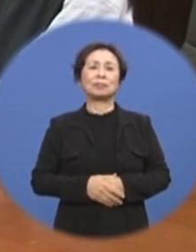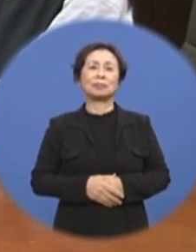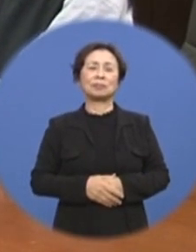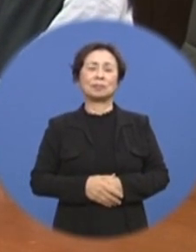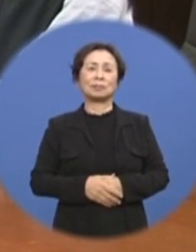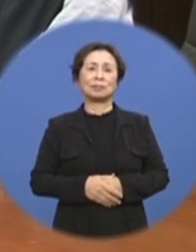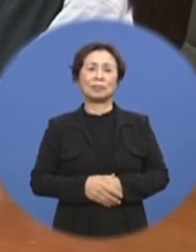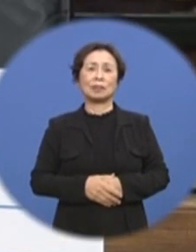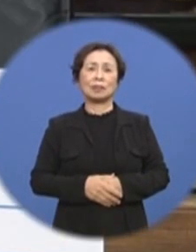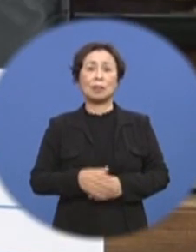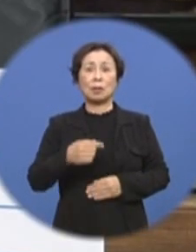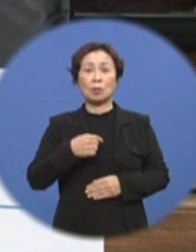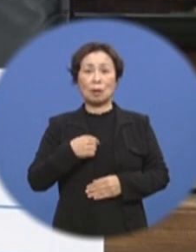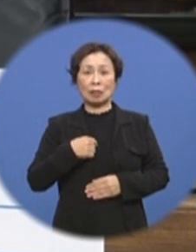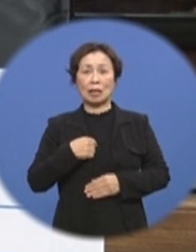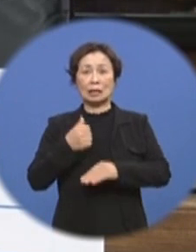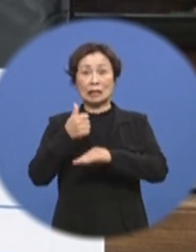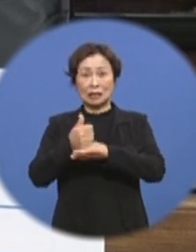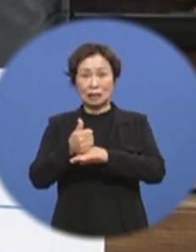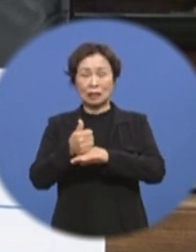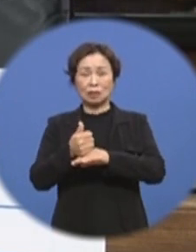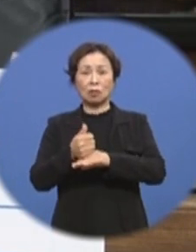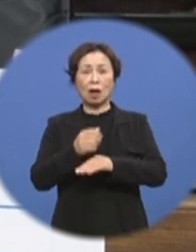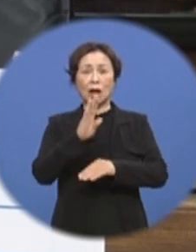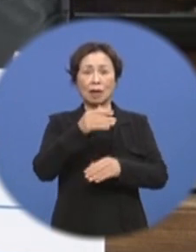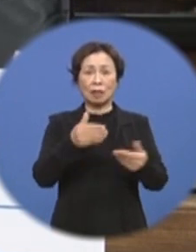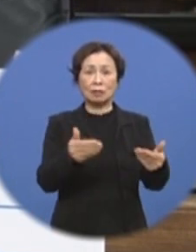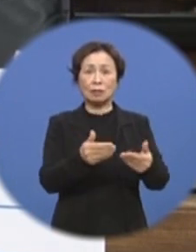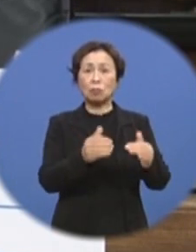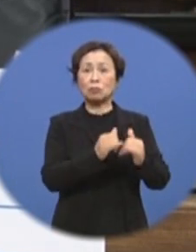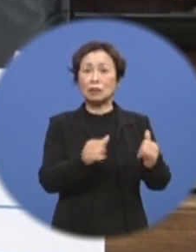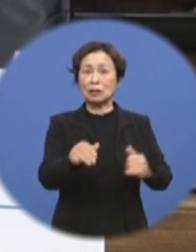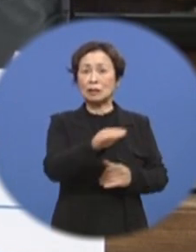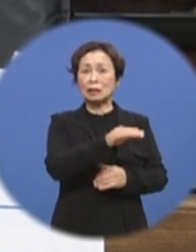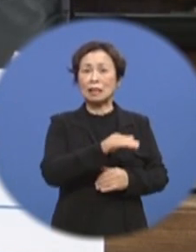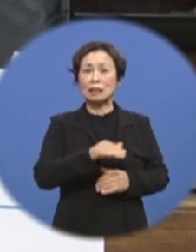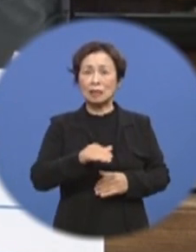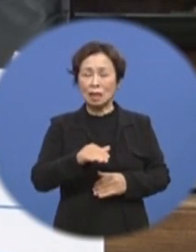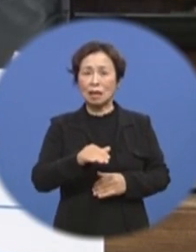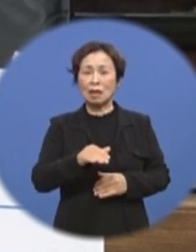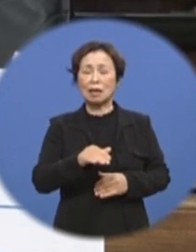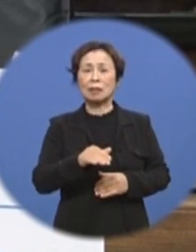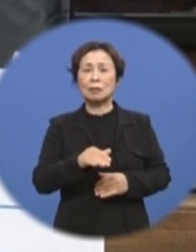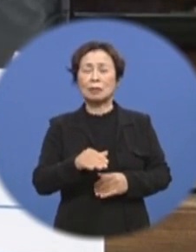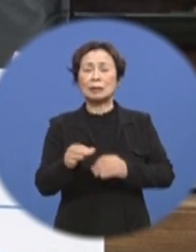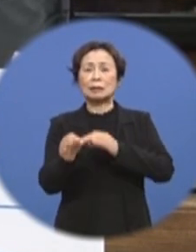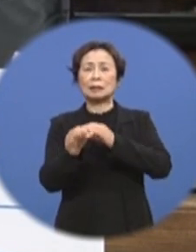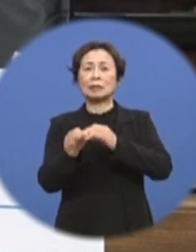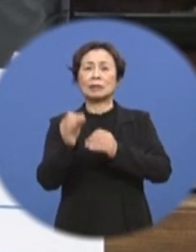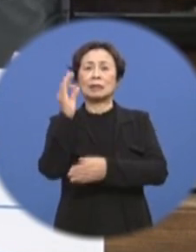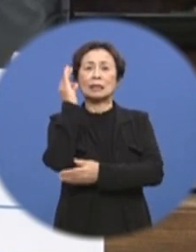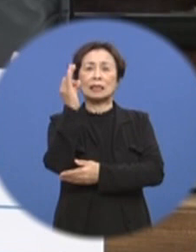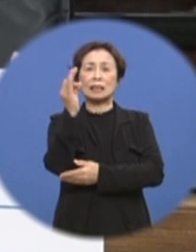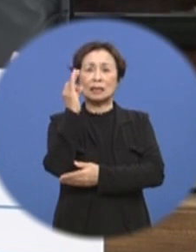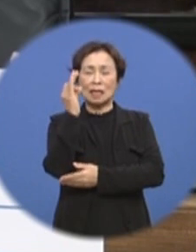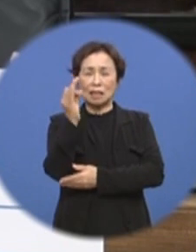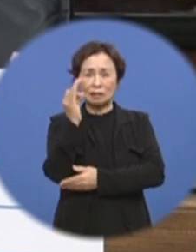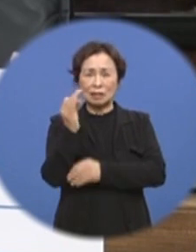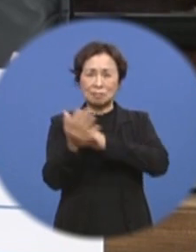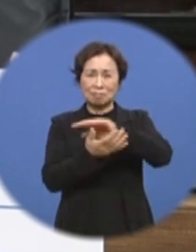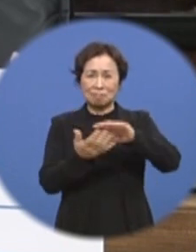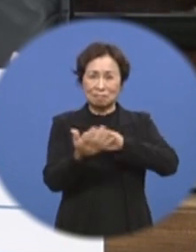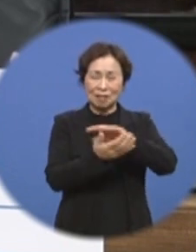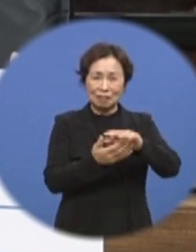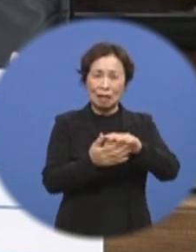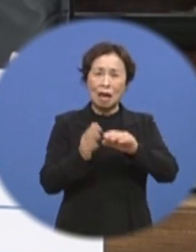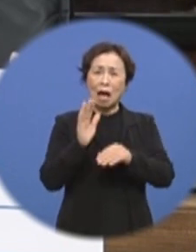があるいは県当局がねまああのが財政でめちゃくちゃになって後世の人が